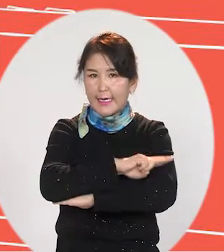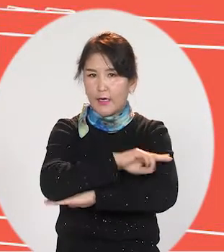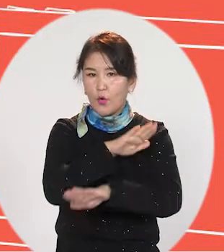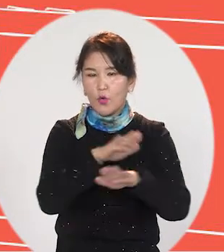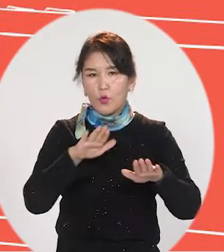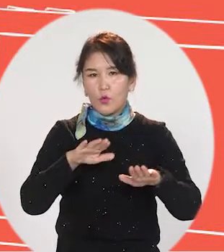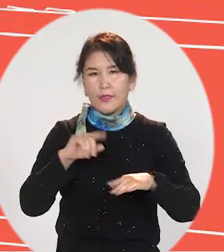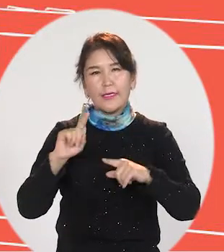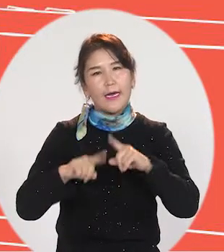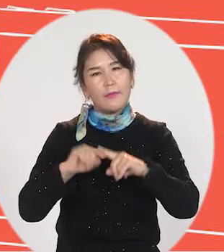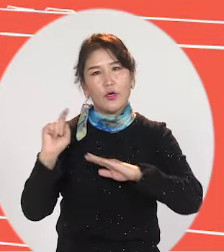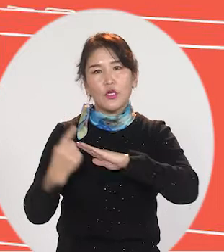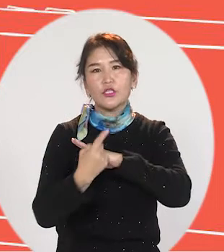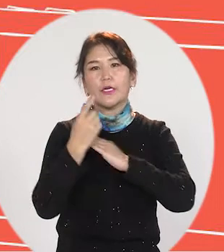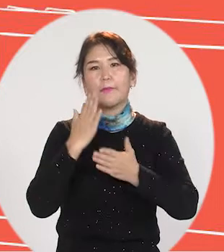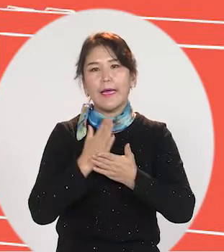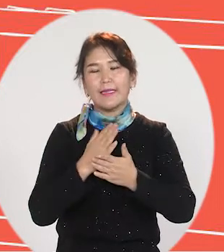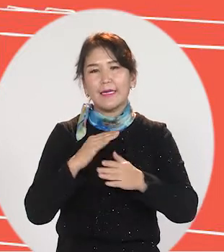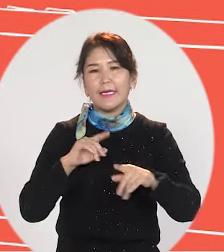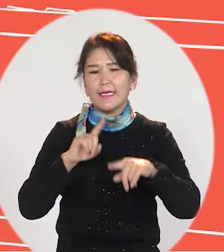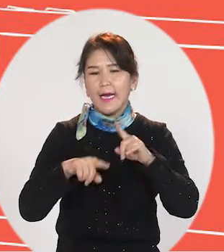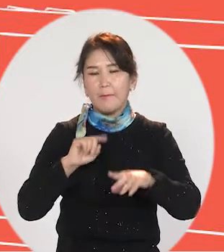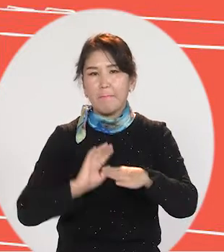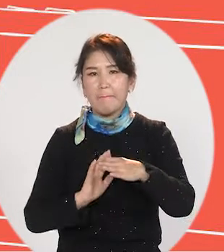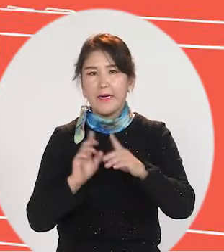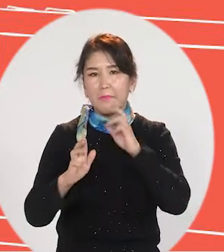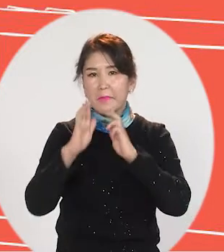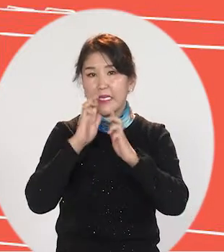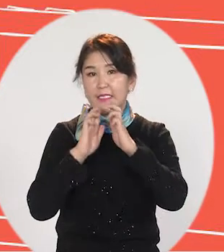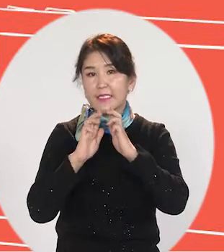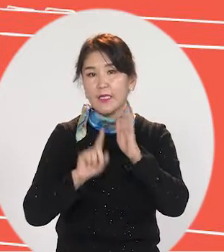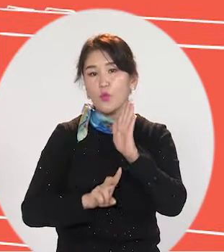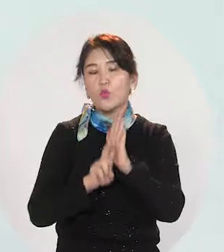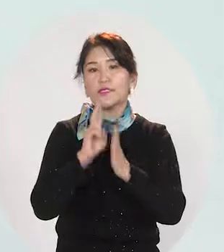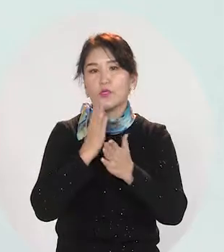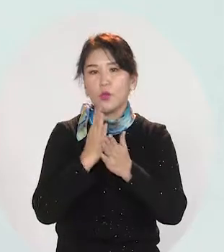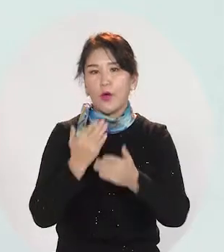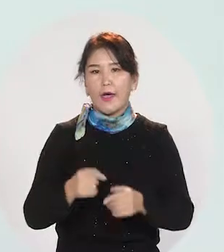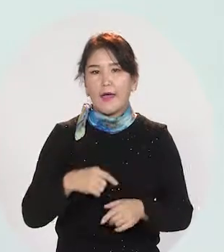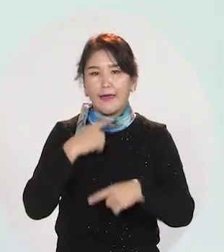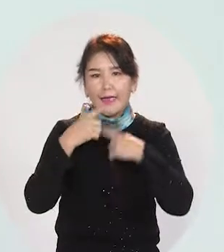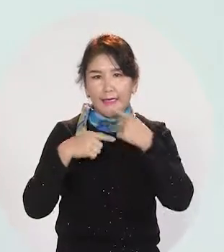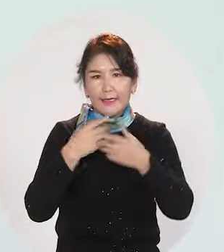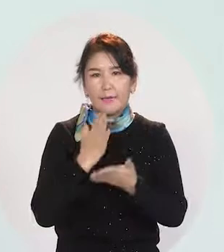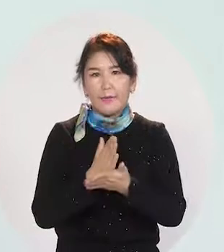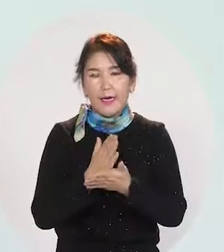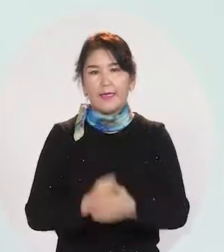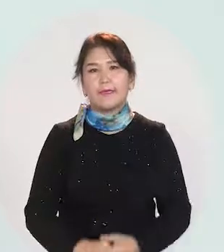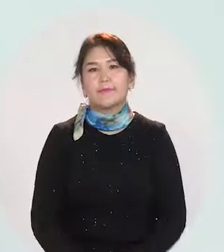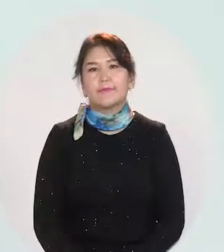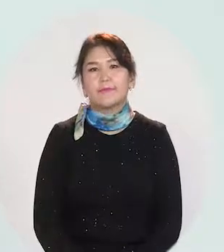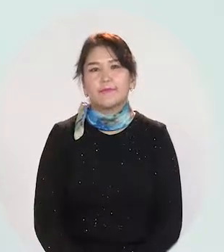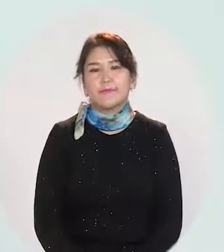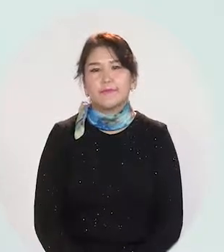ахлах ангийн хүүхдүүдэд ямар онцлогууд байдаг, ямар сад бэрхшээлүүд тулгардаг, эцэг эхчүүд юу гэлээтэй анхаарах ёстой вэ гэдэг талаар ярихаар бэлдсэн